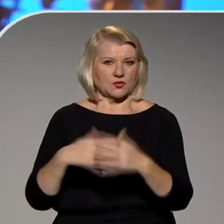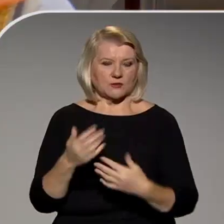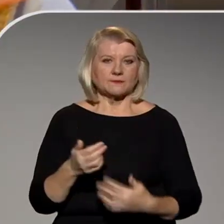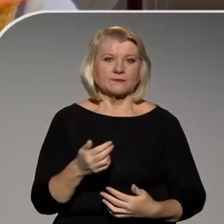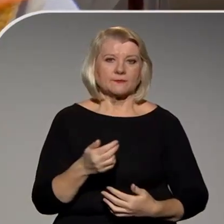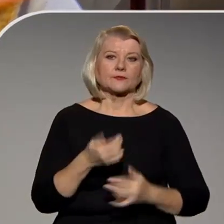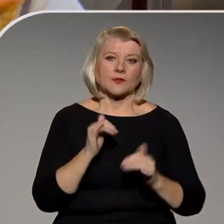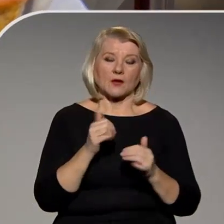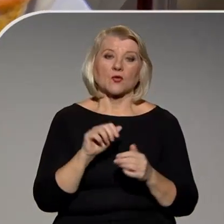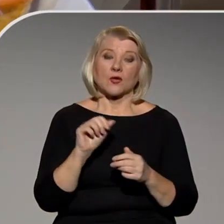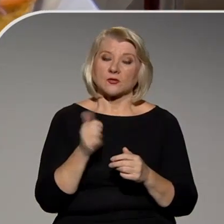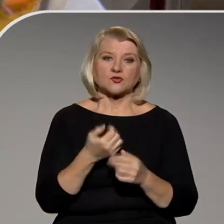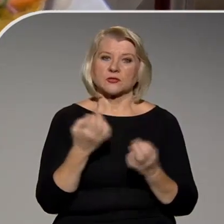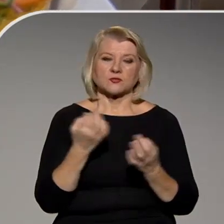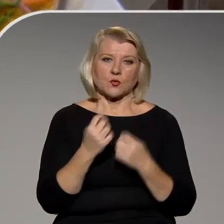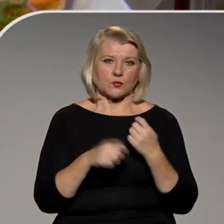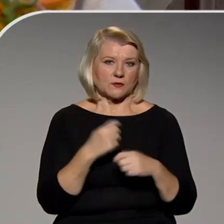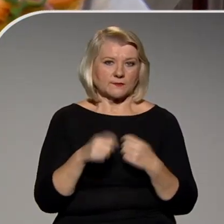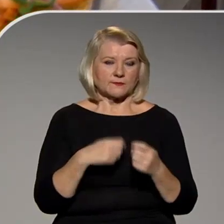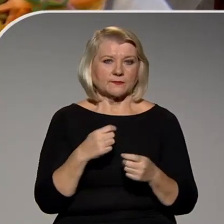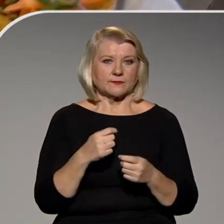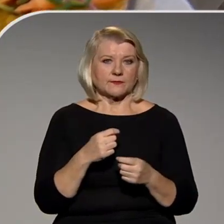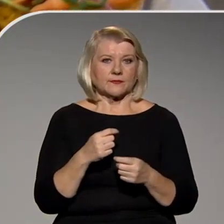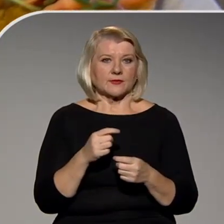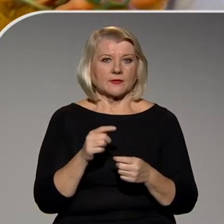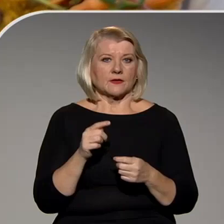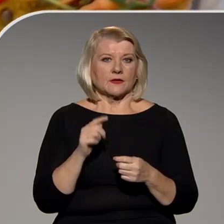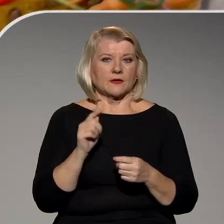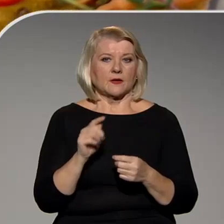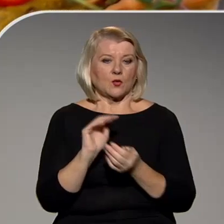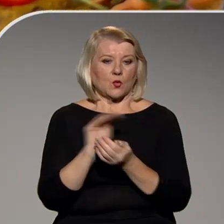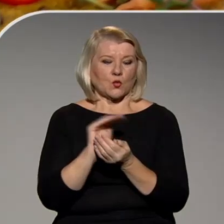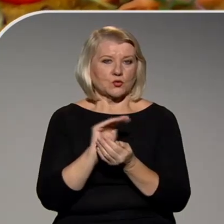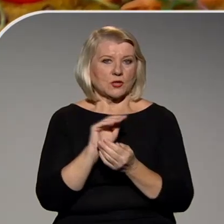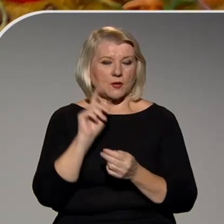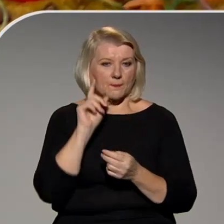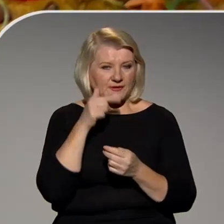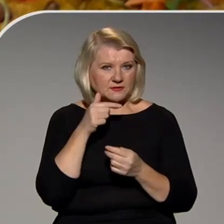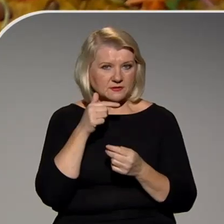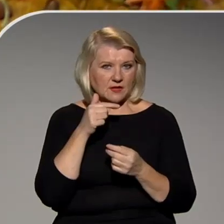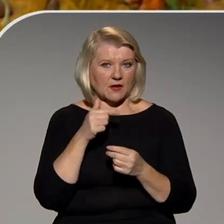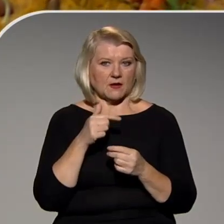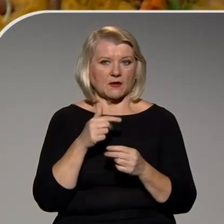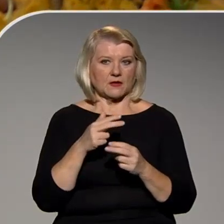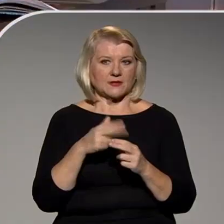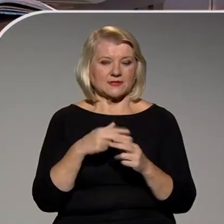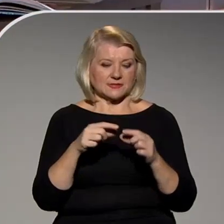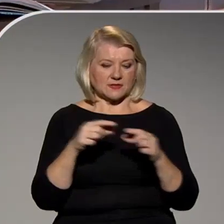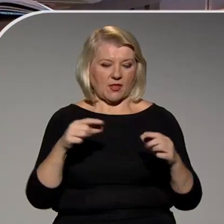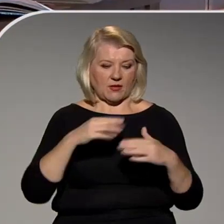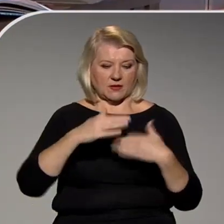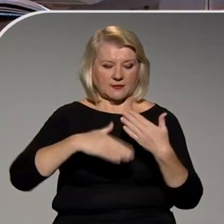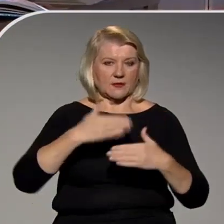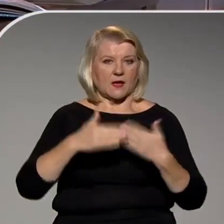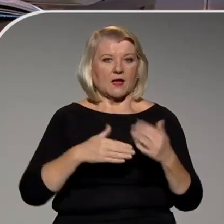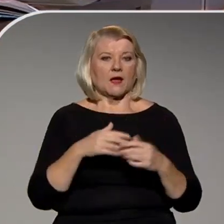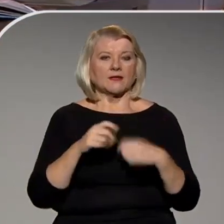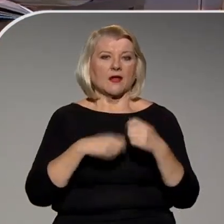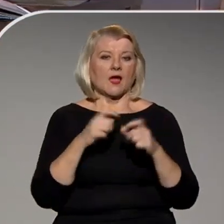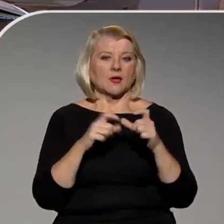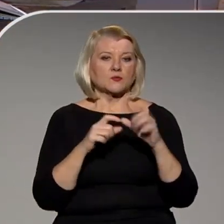jeden mezikrok a to je ten, že se ty kuřecí prsa se dělaly sous vide metodou, což